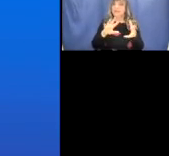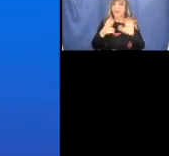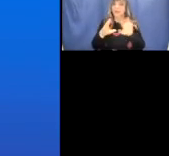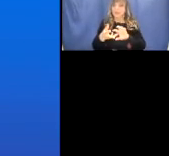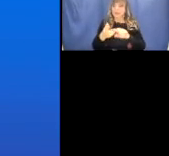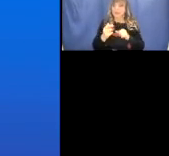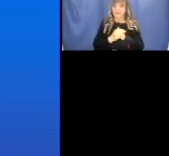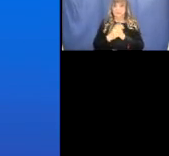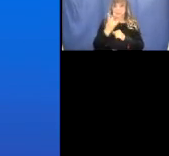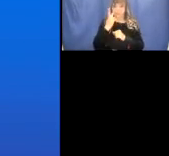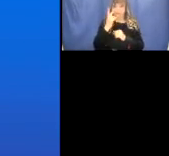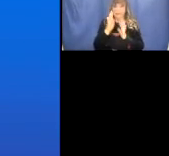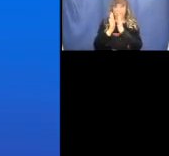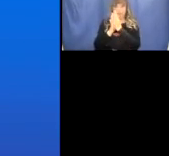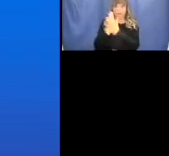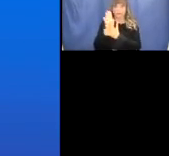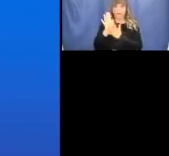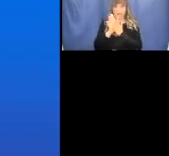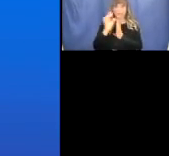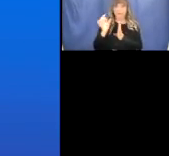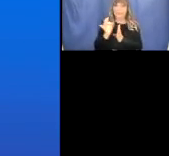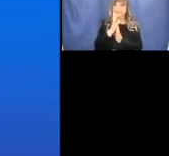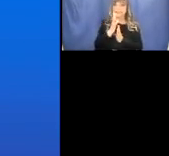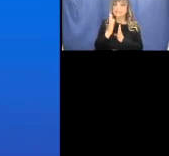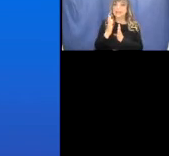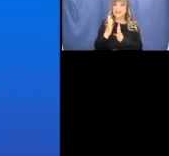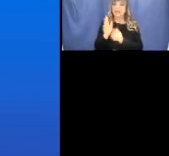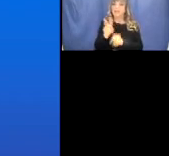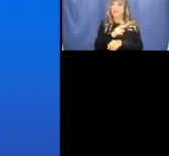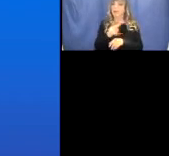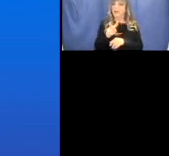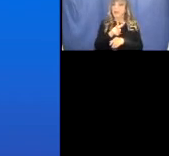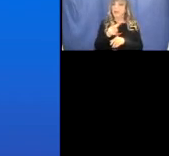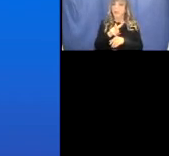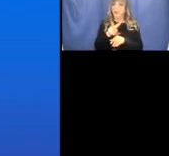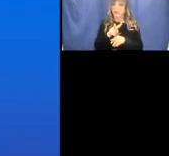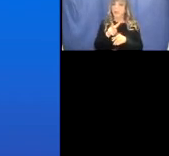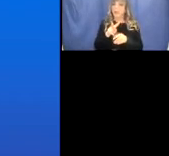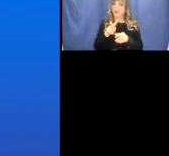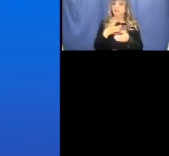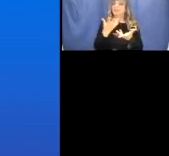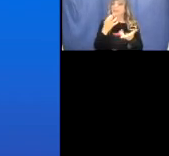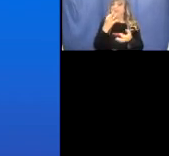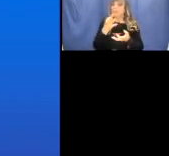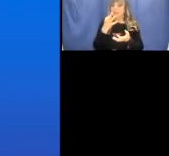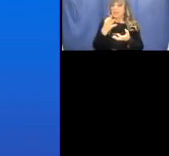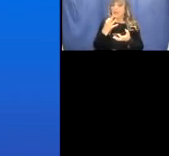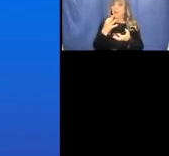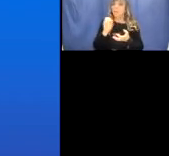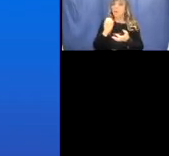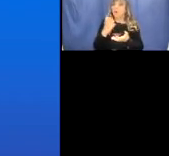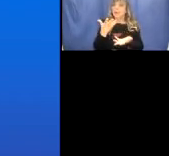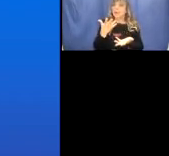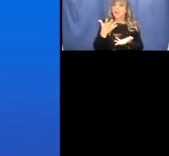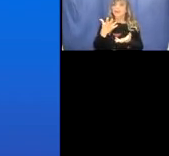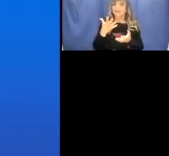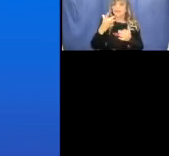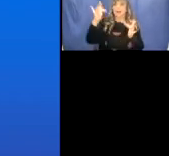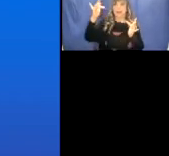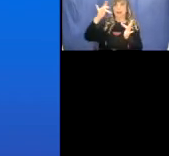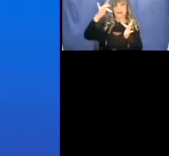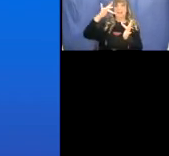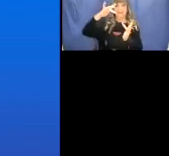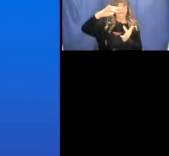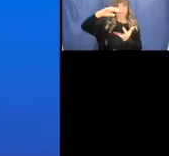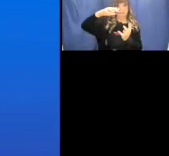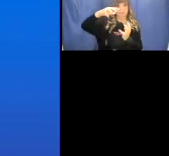alcune facce dei cristalli sono tra di loro omologhe cioè ruotando il cristallo attorno ad un asse una faccia dei